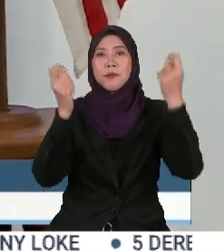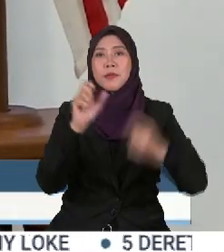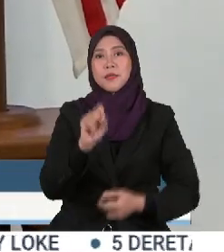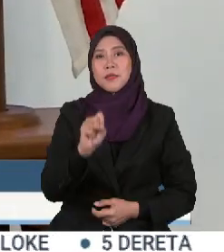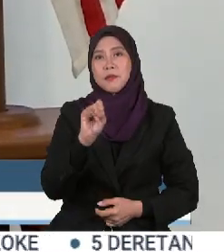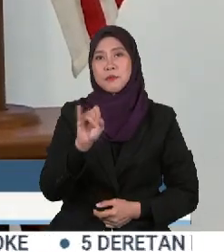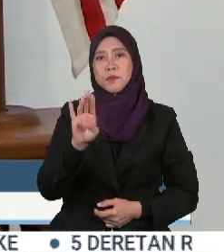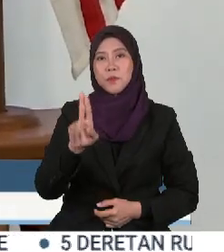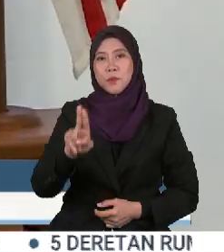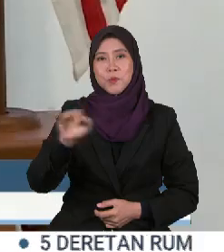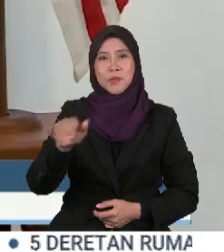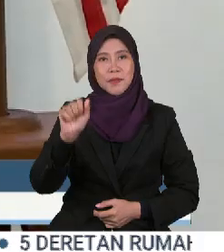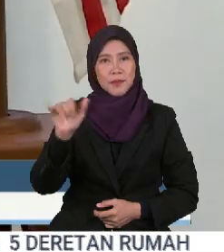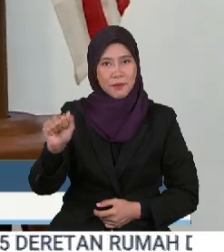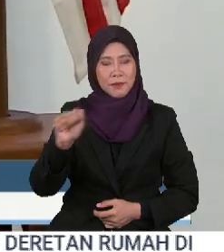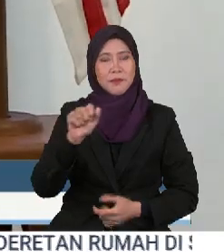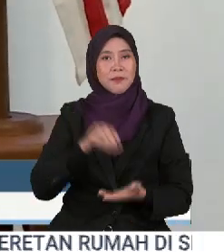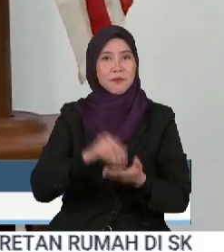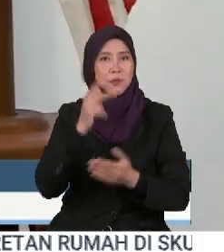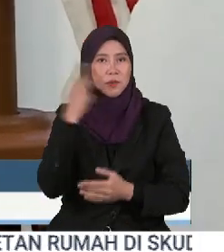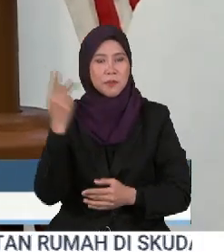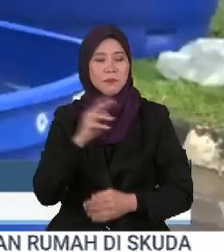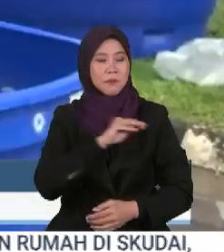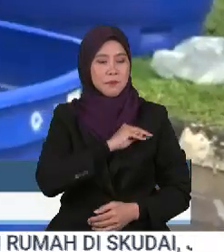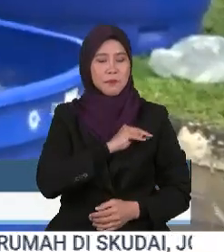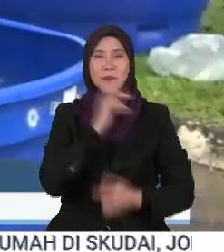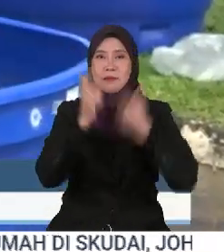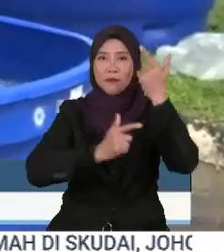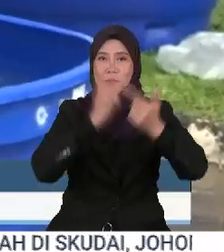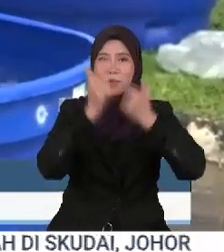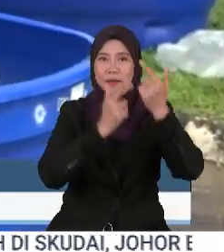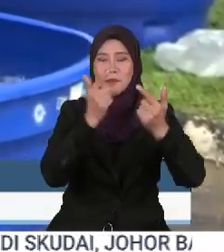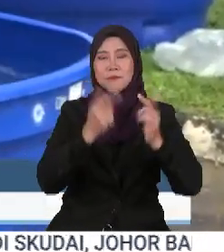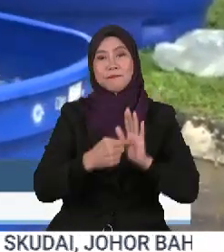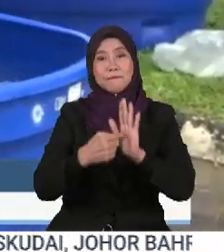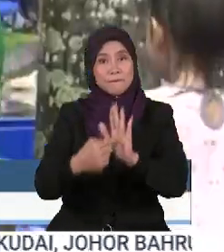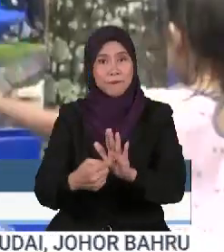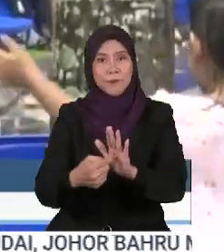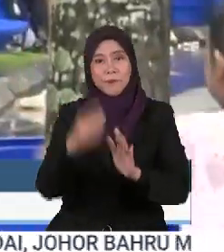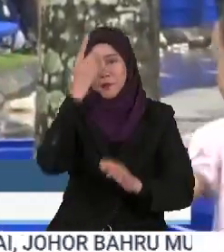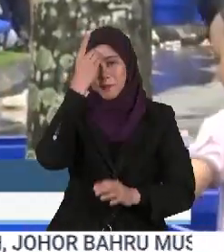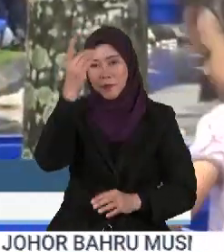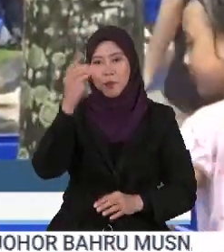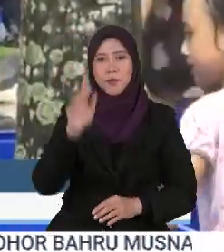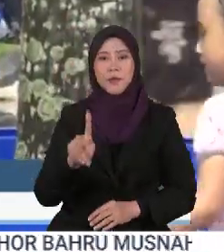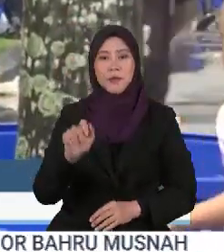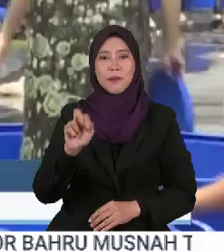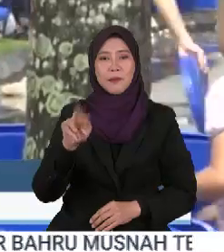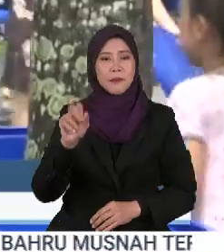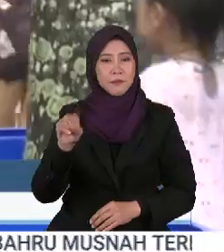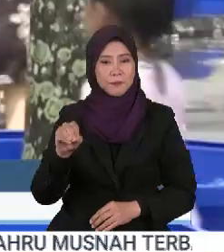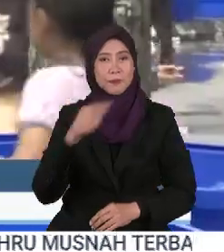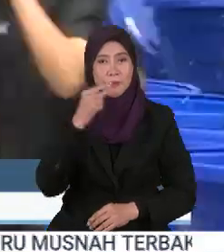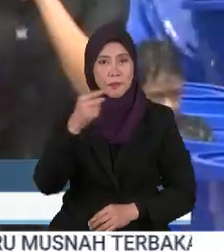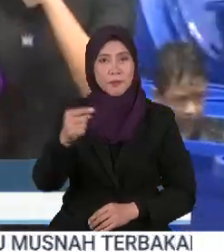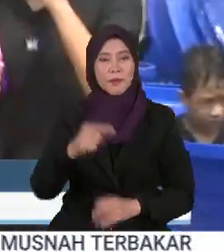Sibujaya 2023 di Kuching, Menteri Pelancongan Industri Kreatif dan Seni Persembahan Dato' Sri Abdul Karim Rahman Hamzah